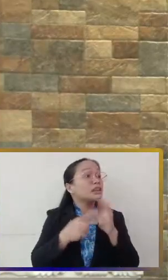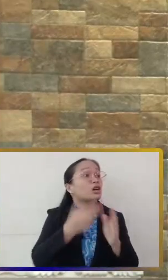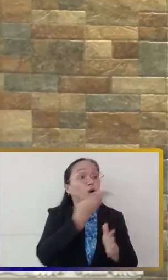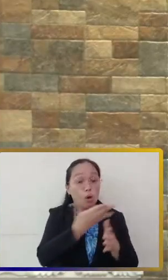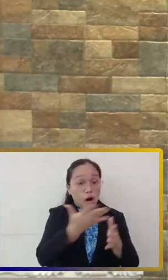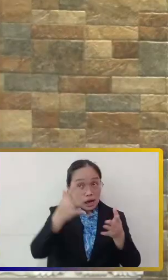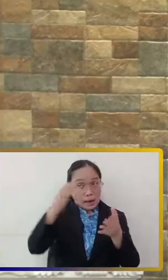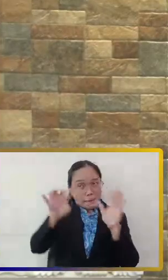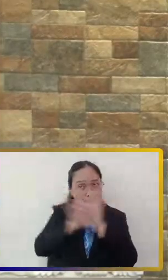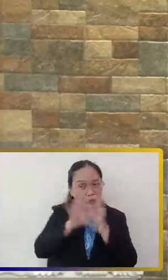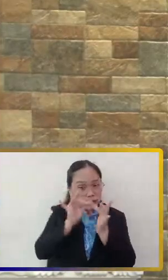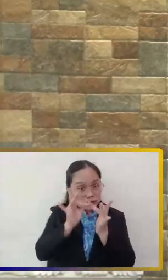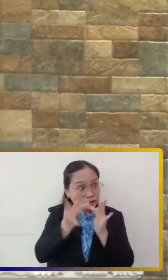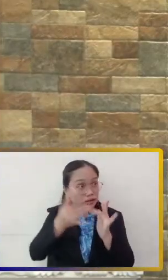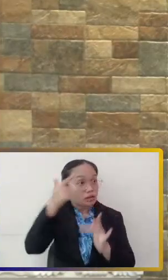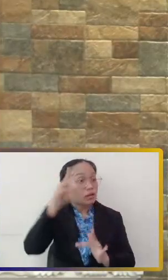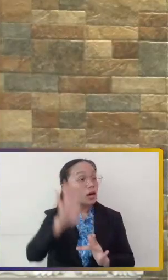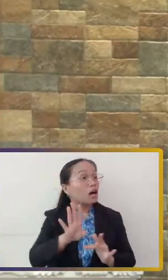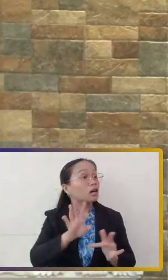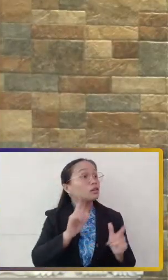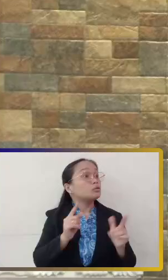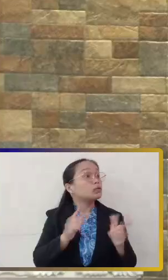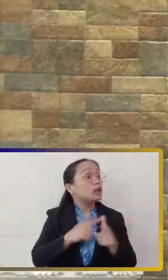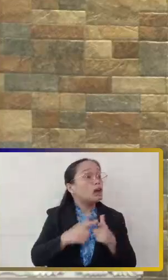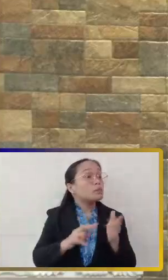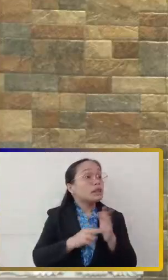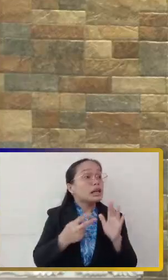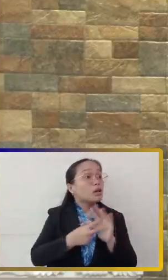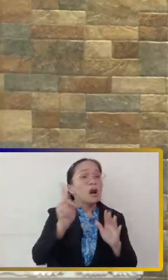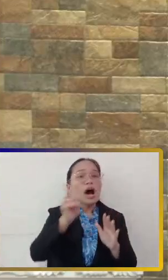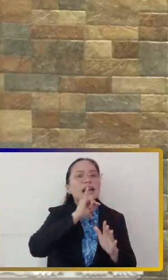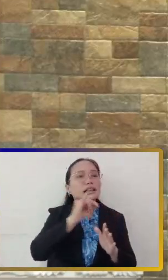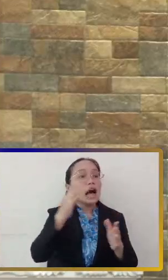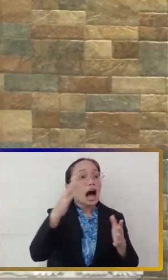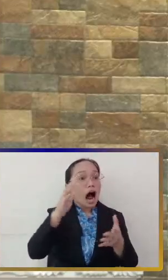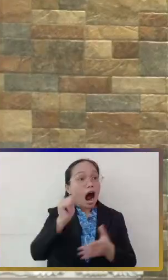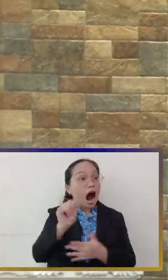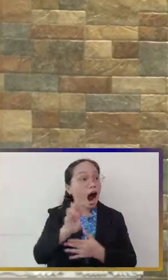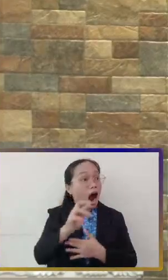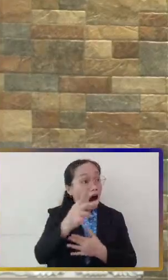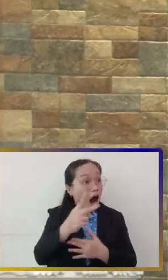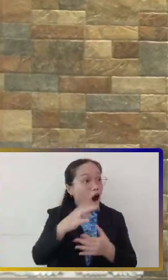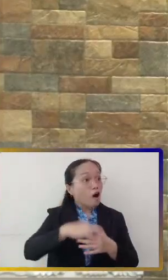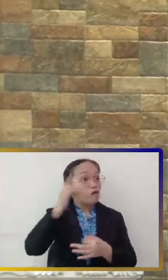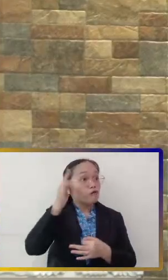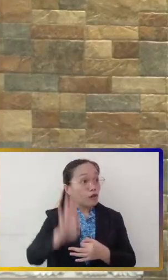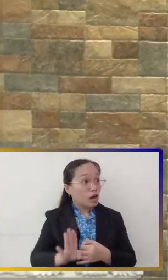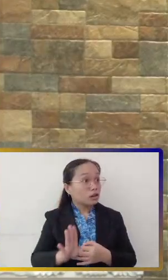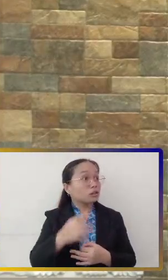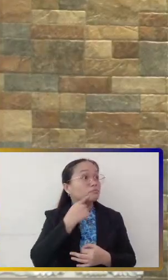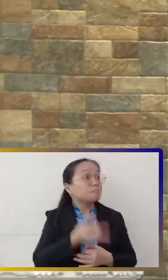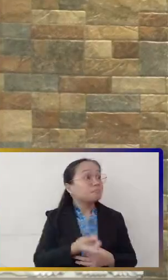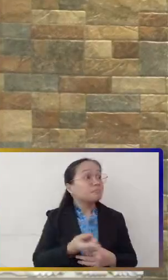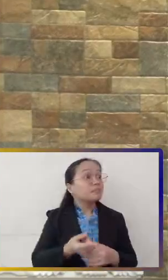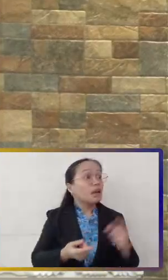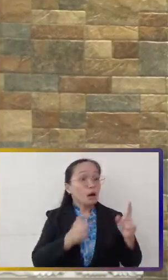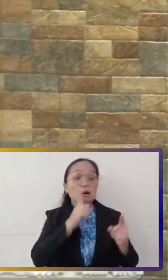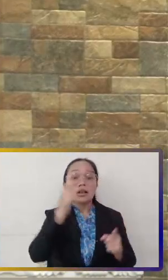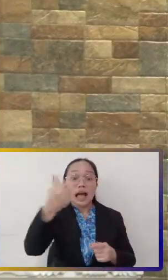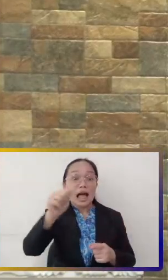of the ark of God? Ano nandun po sa loob? Thou shalt not have any